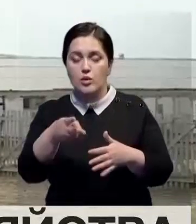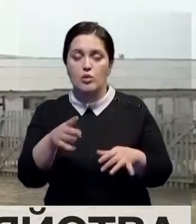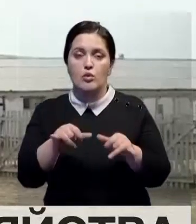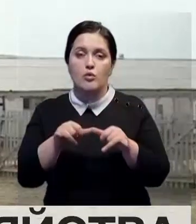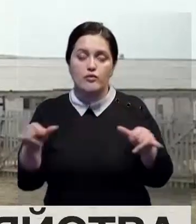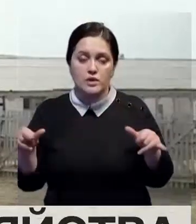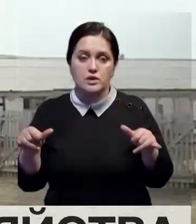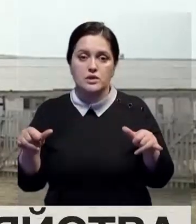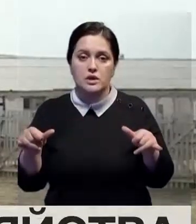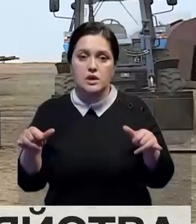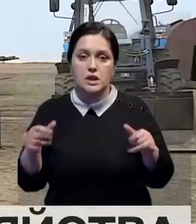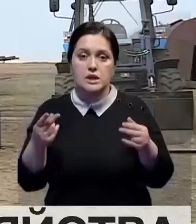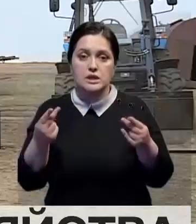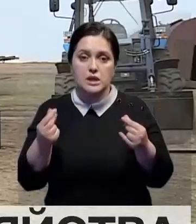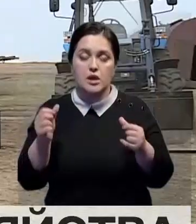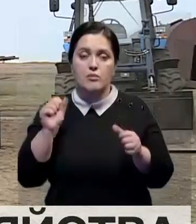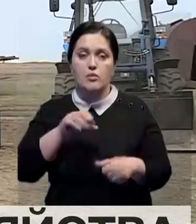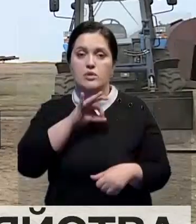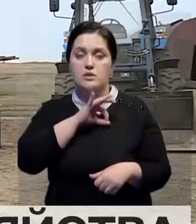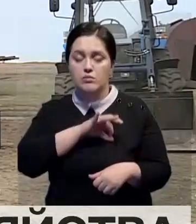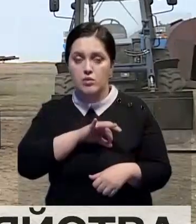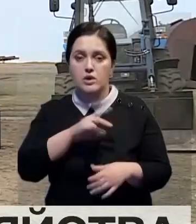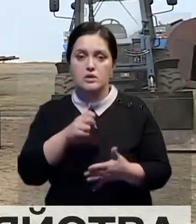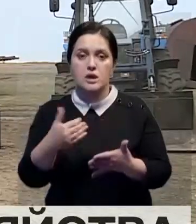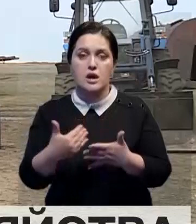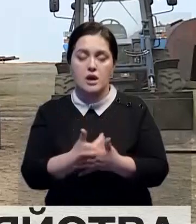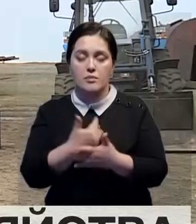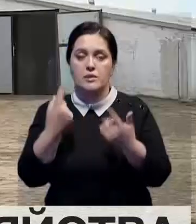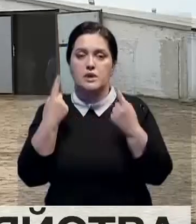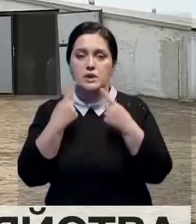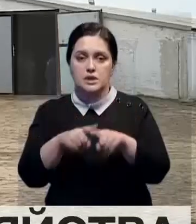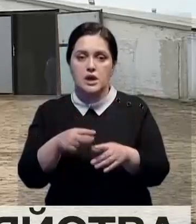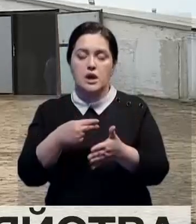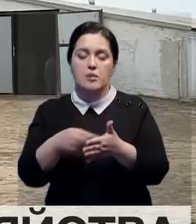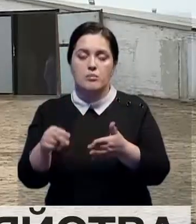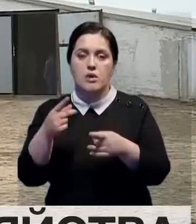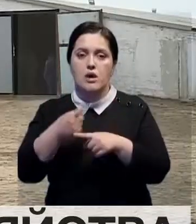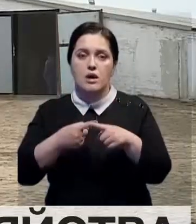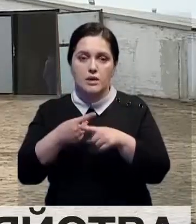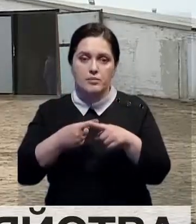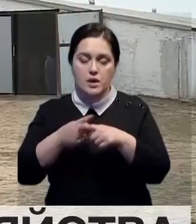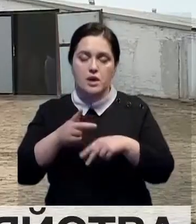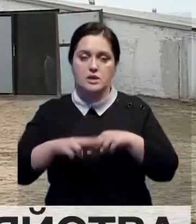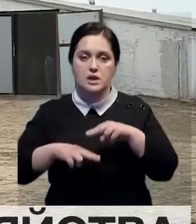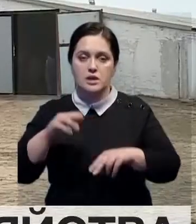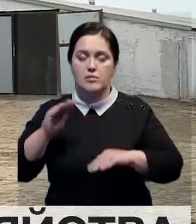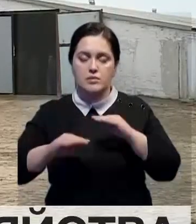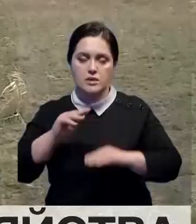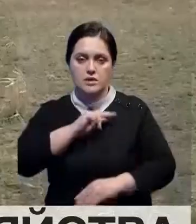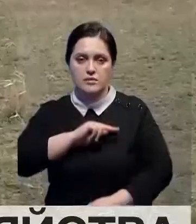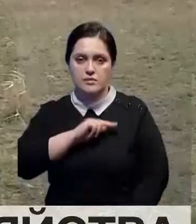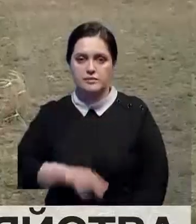увеличения поголовья, средства можно использовать на обновление техники, приобретение оборудования, строительно-монтажные